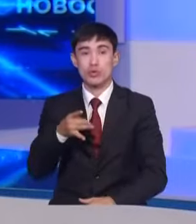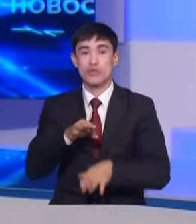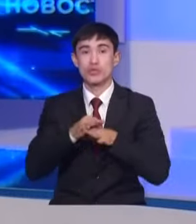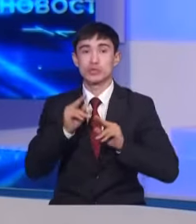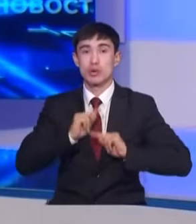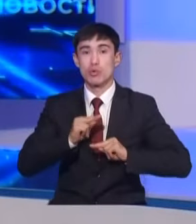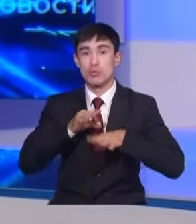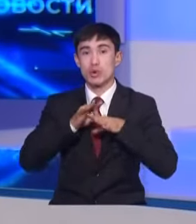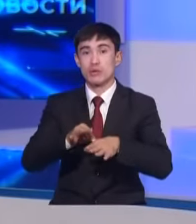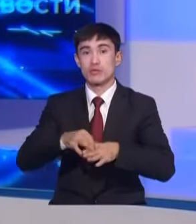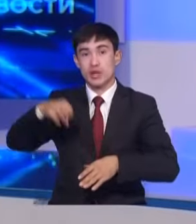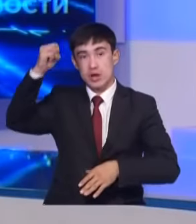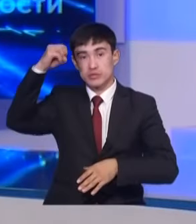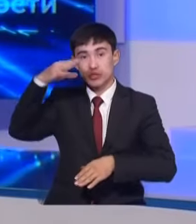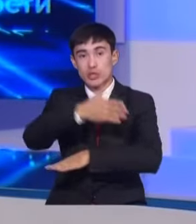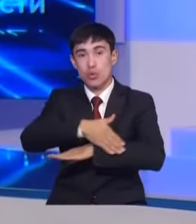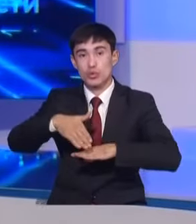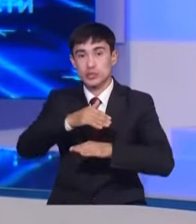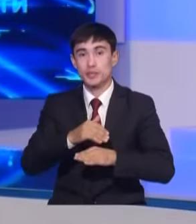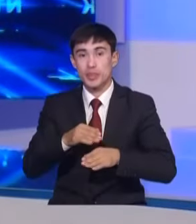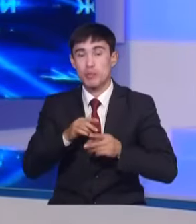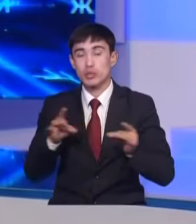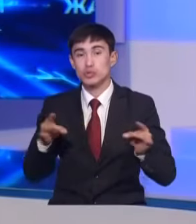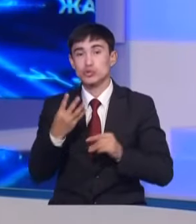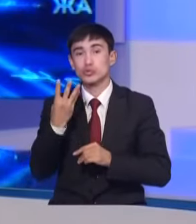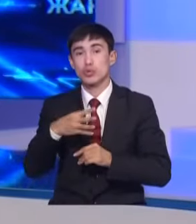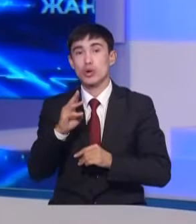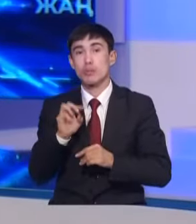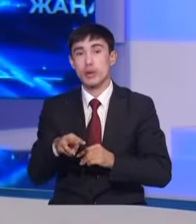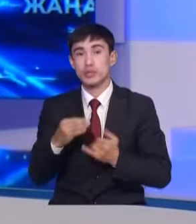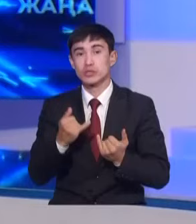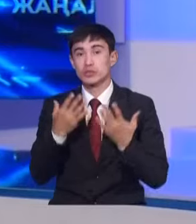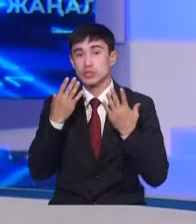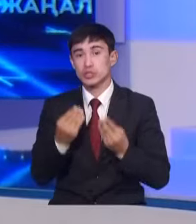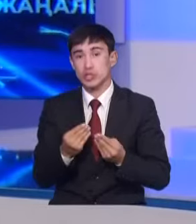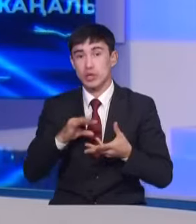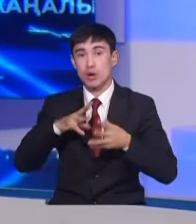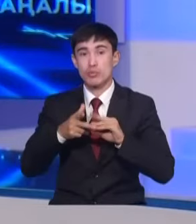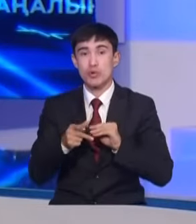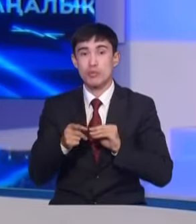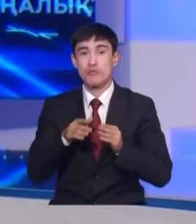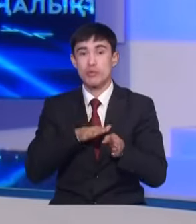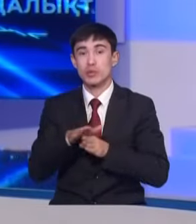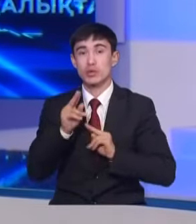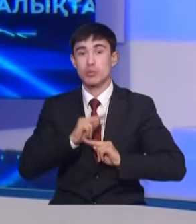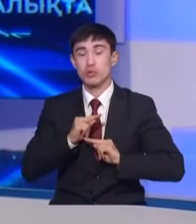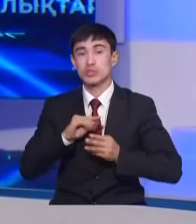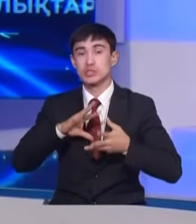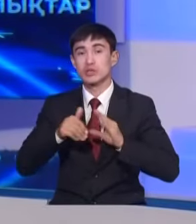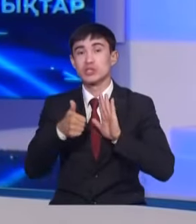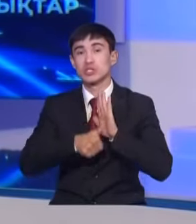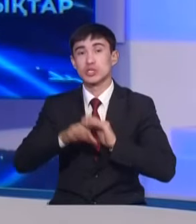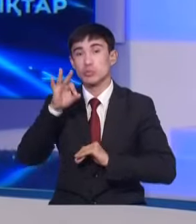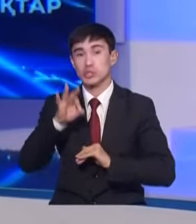ведутся работы по проведению освещения на улице протяженностью 40 км на сегодняшний день объём выполненных работ